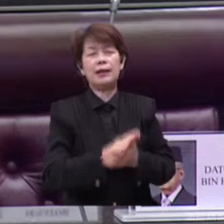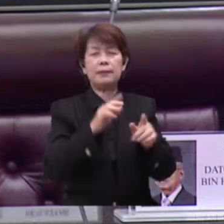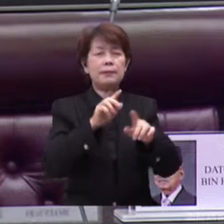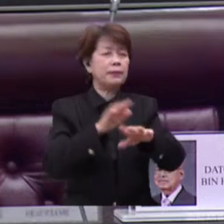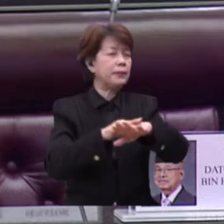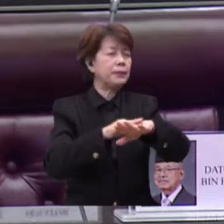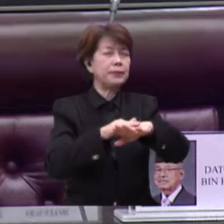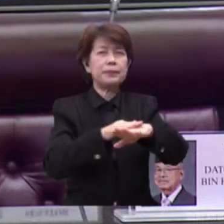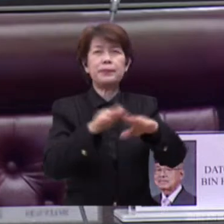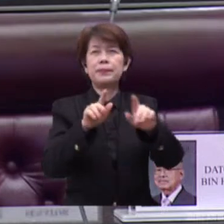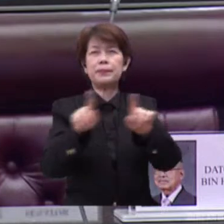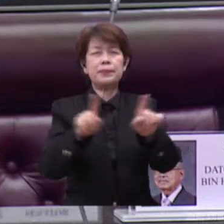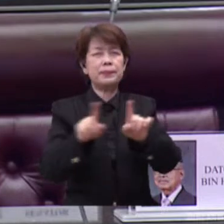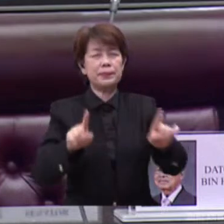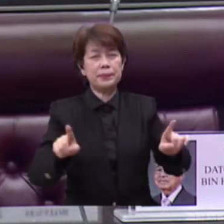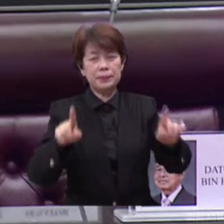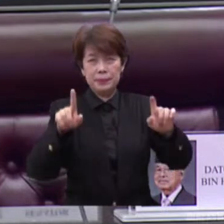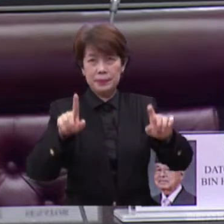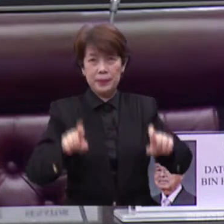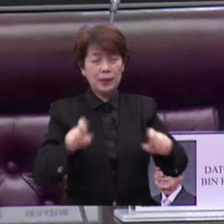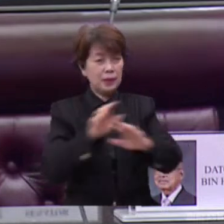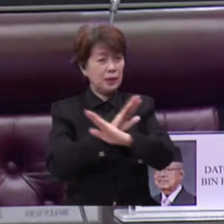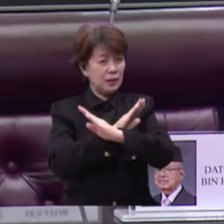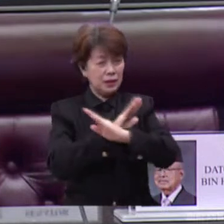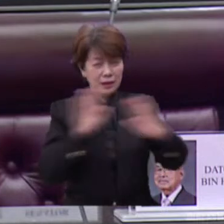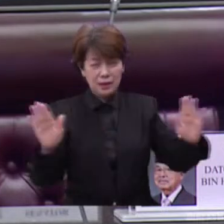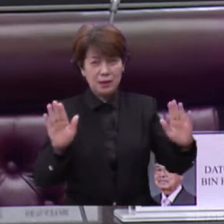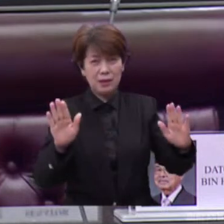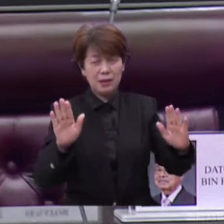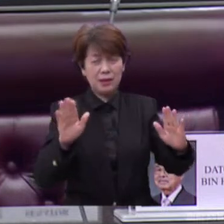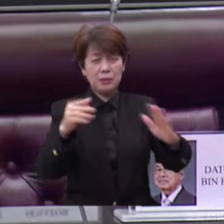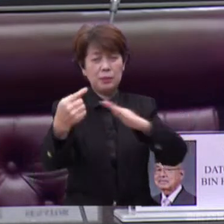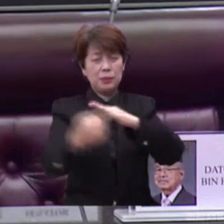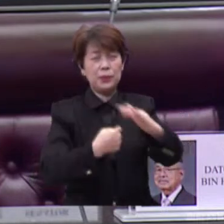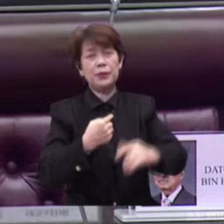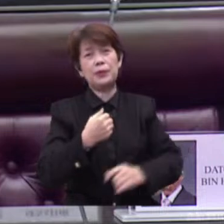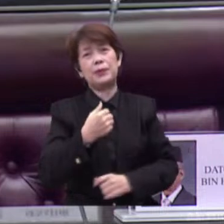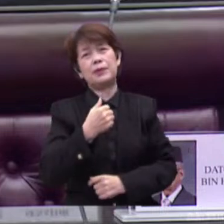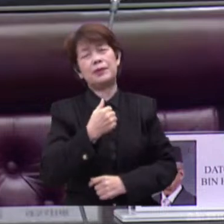supaya mereka tidak menjadikan bunuh diri sebagai satu penyelesaian